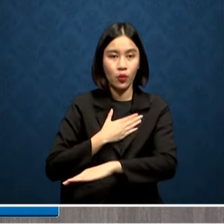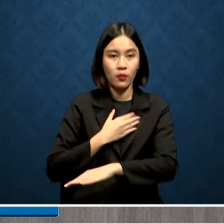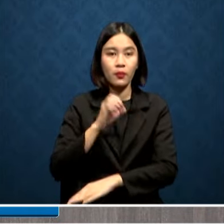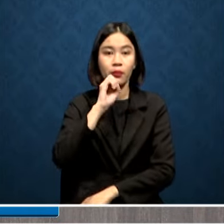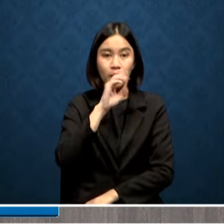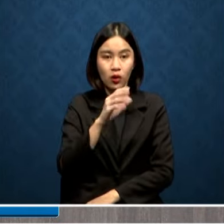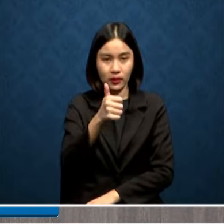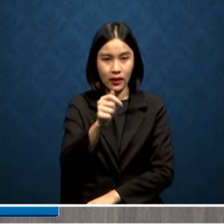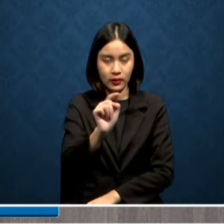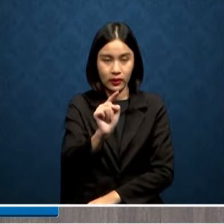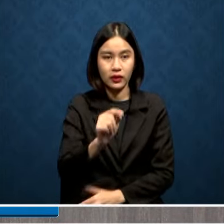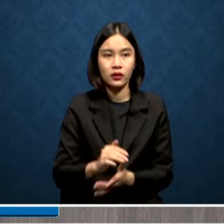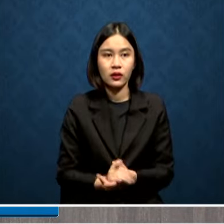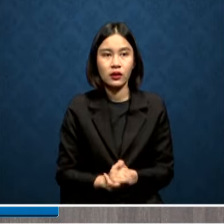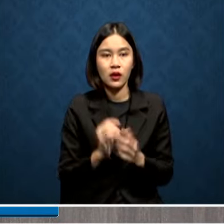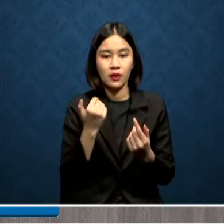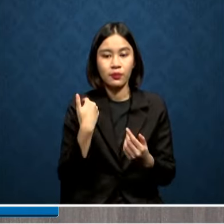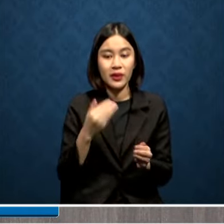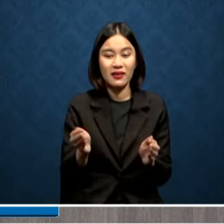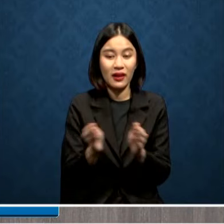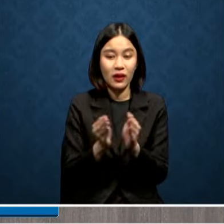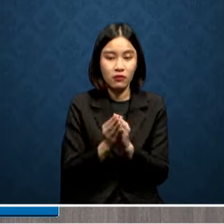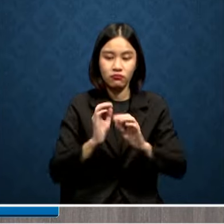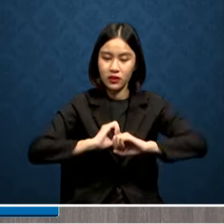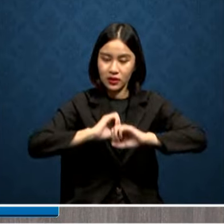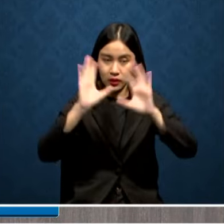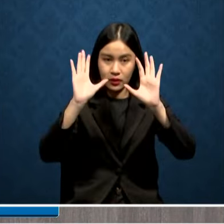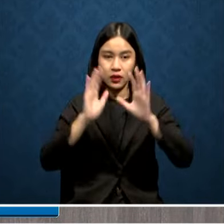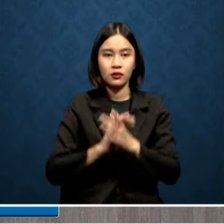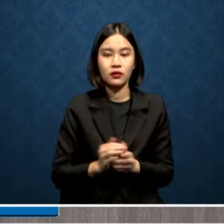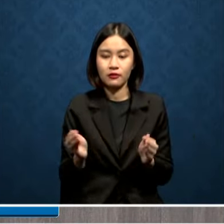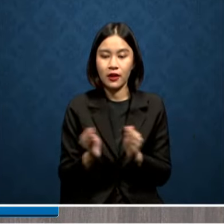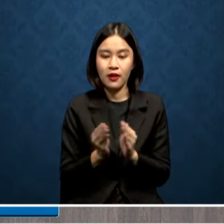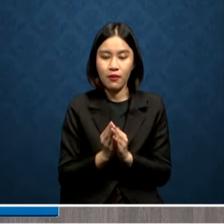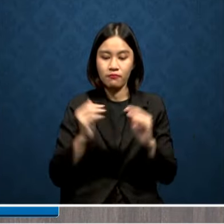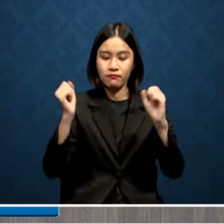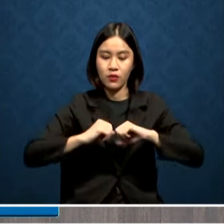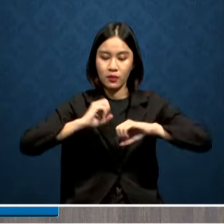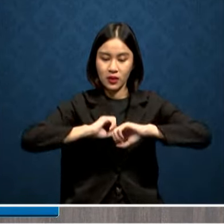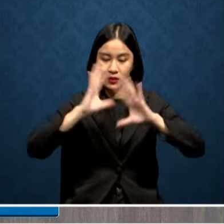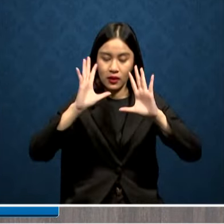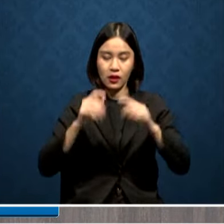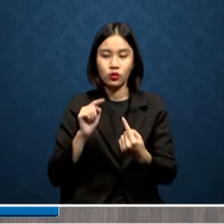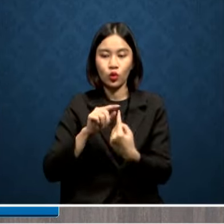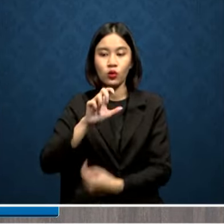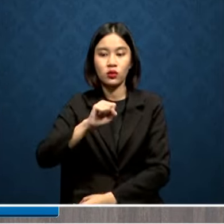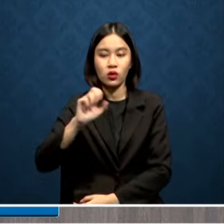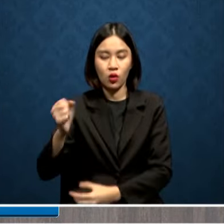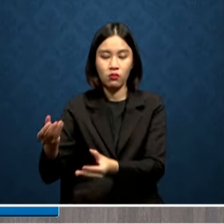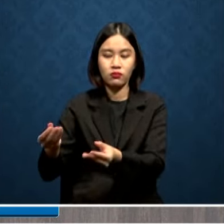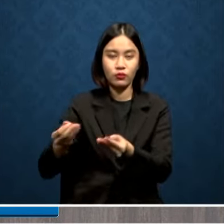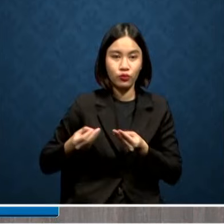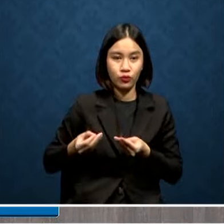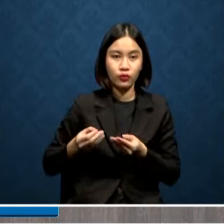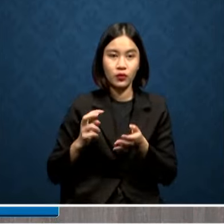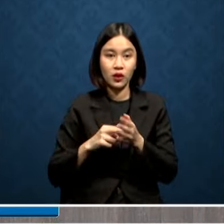ยืนยันได้ว่าการที่มีเสียงเป็นเอกฉันท์ที่เสียงนี้ส่งมาจากสภาผู้แทน